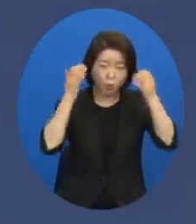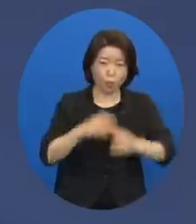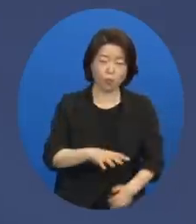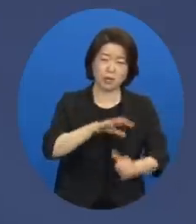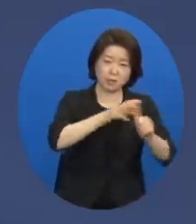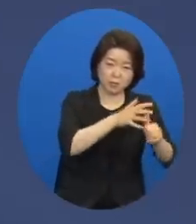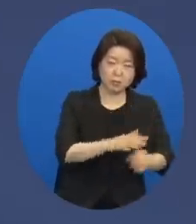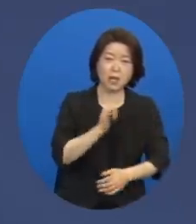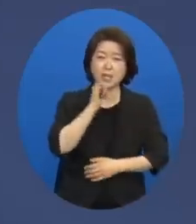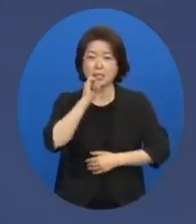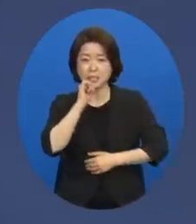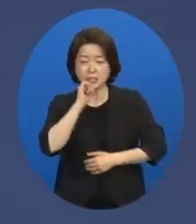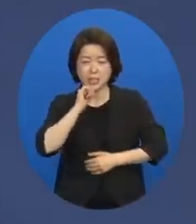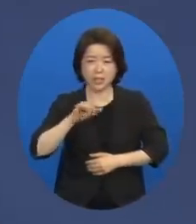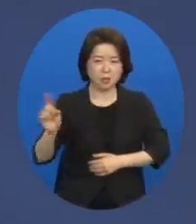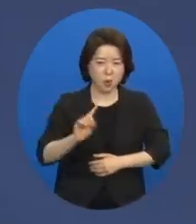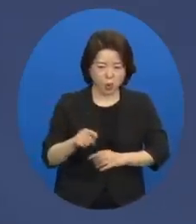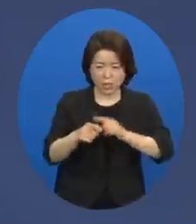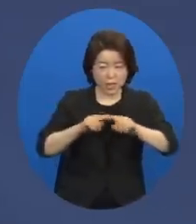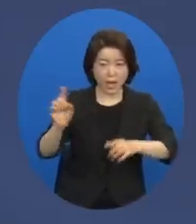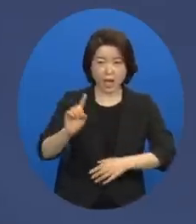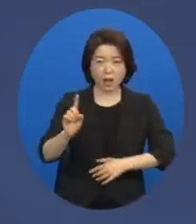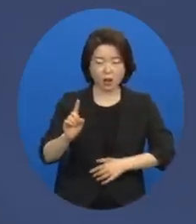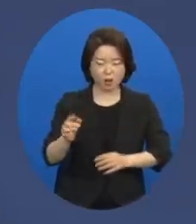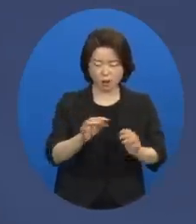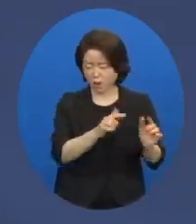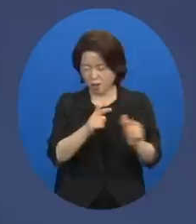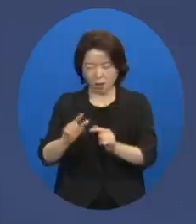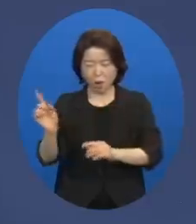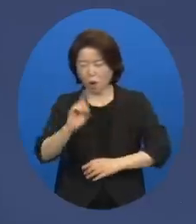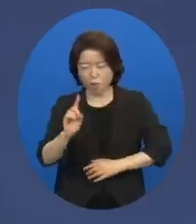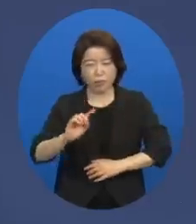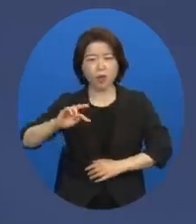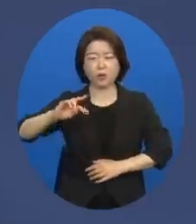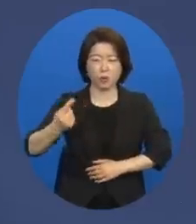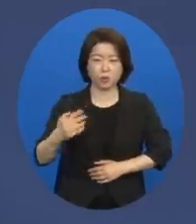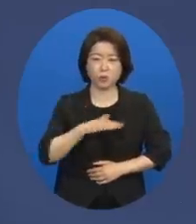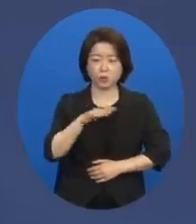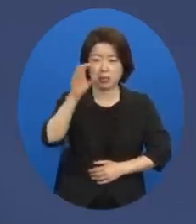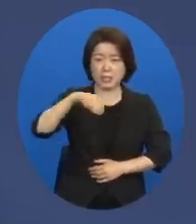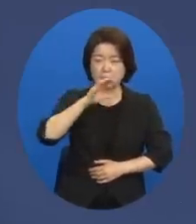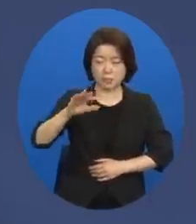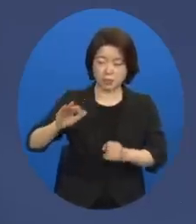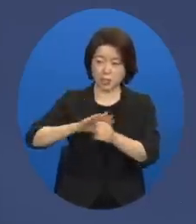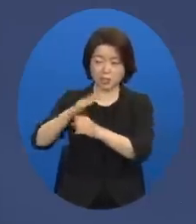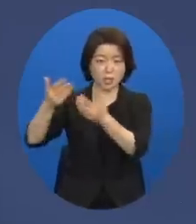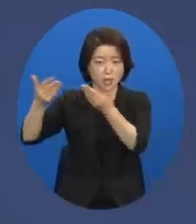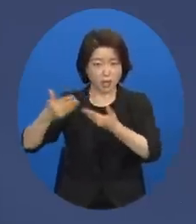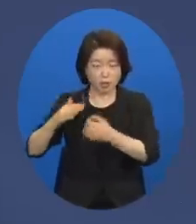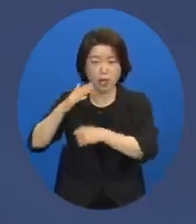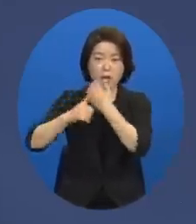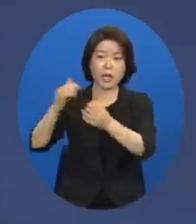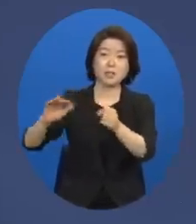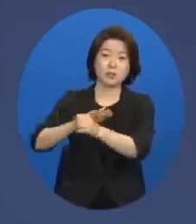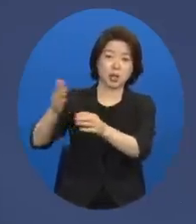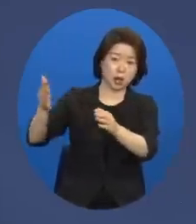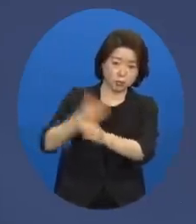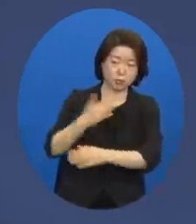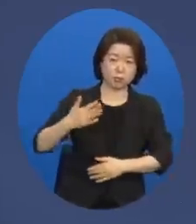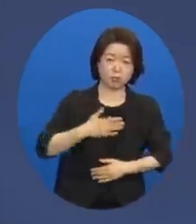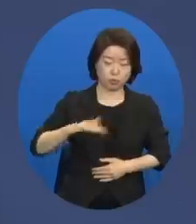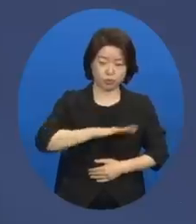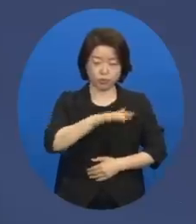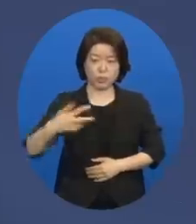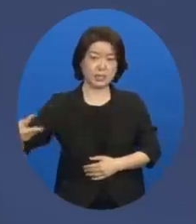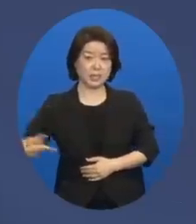적신이나 위협이나 기근이나 칼이랴 어떤 피조물도 우리를 십자가에서 사랑하신 하나님의 사랑에서 우리를